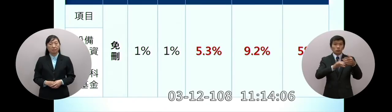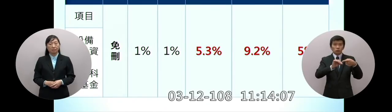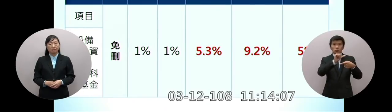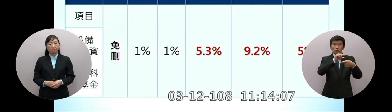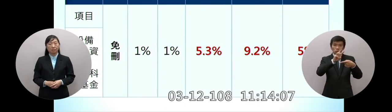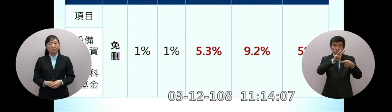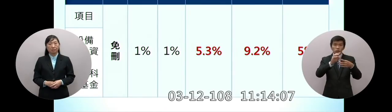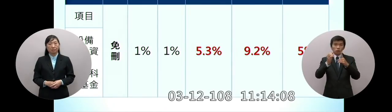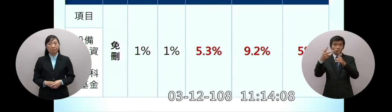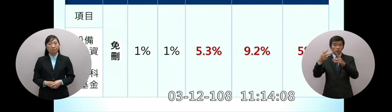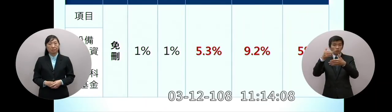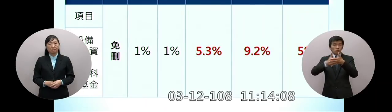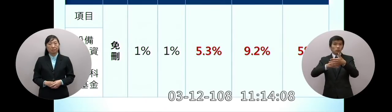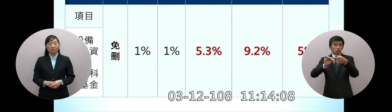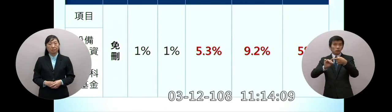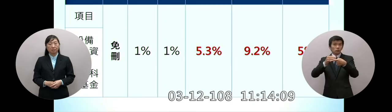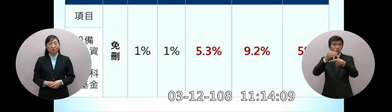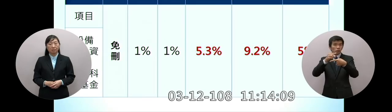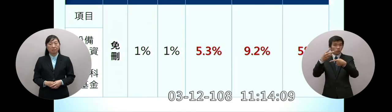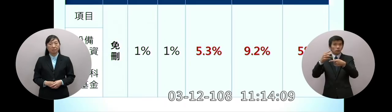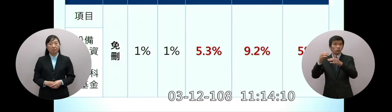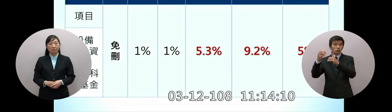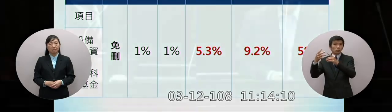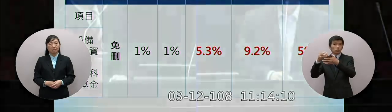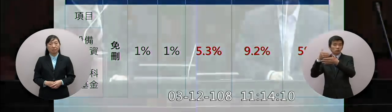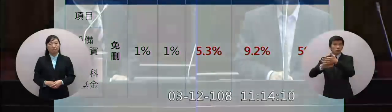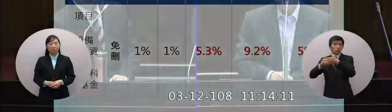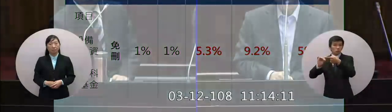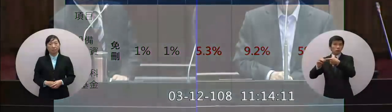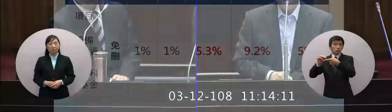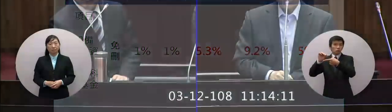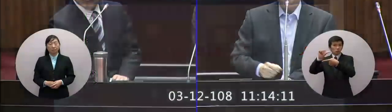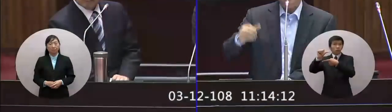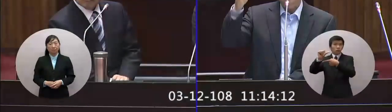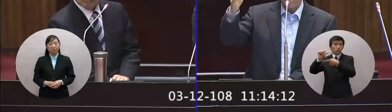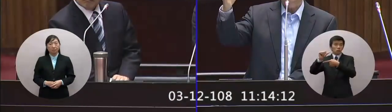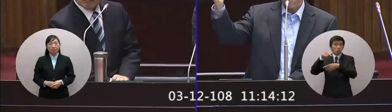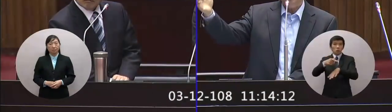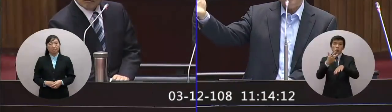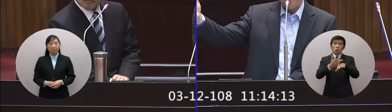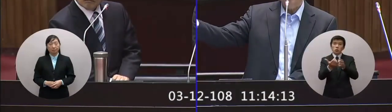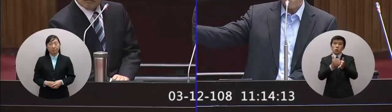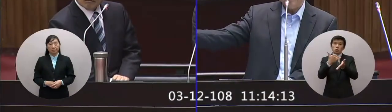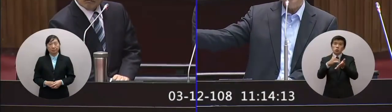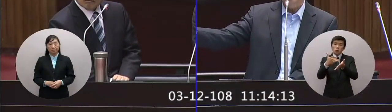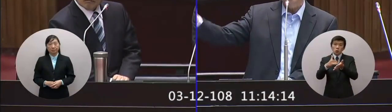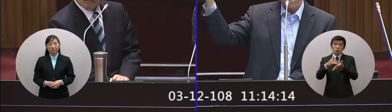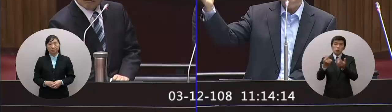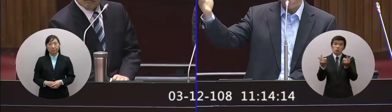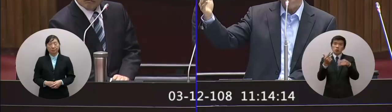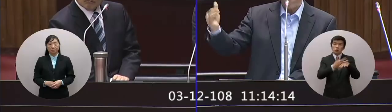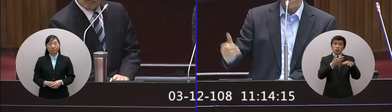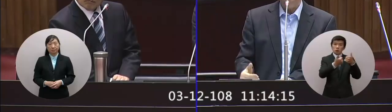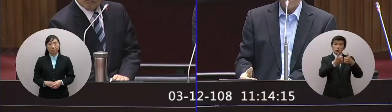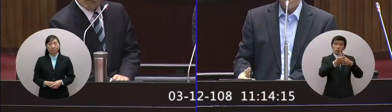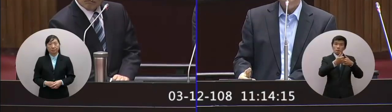107年统删9.2%，108年统删5%，这些科技预算在科技会办公室就